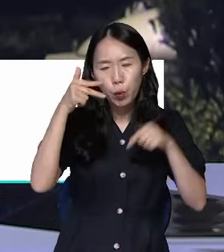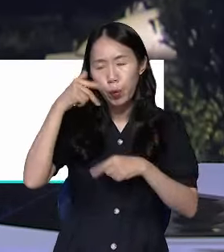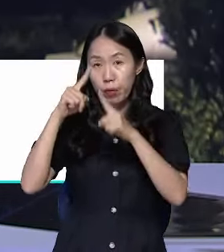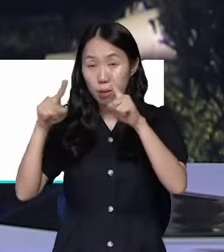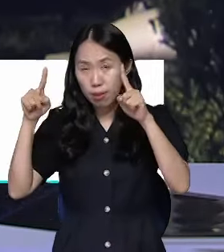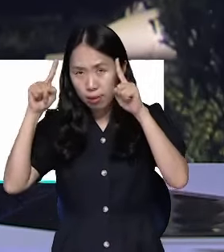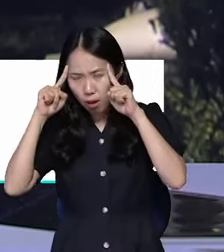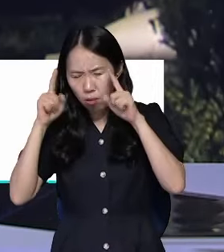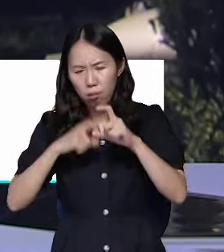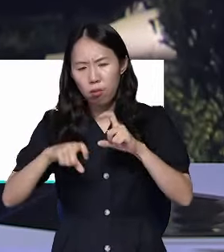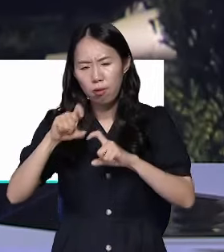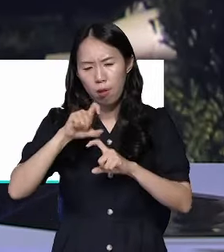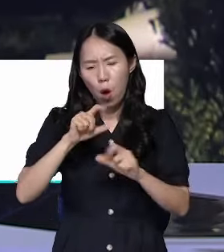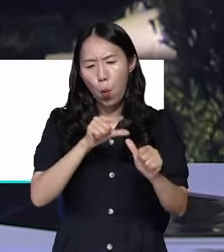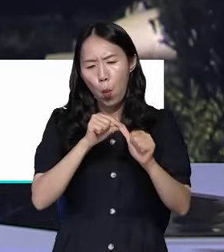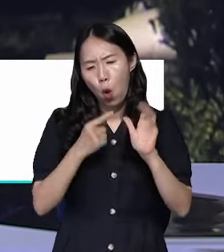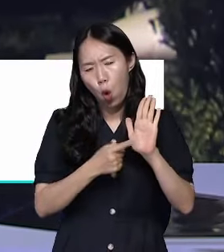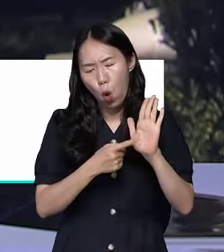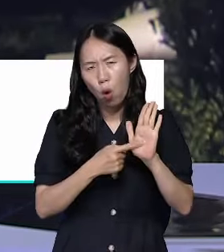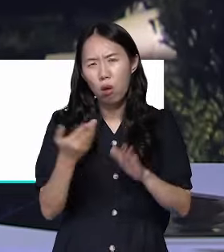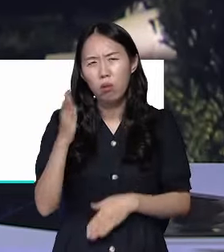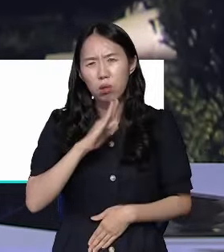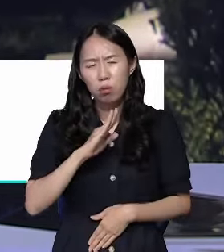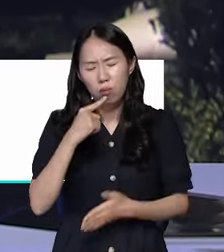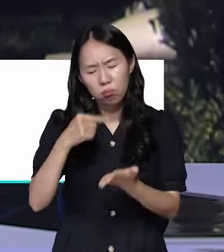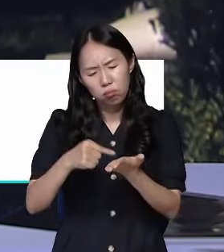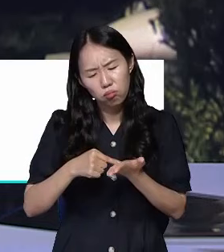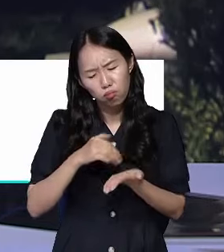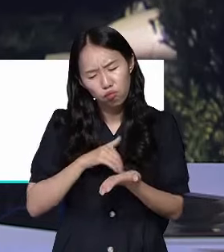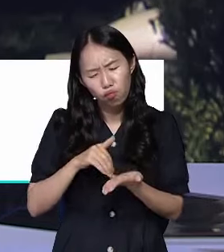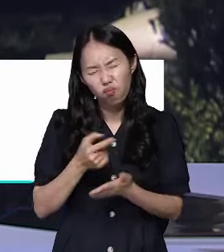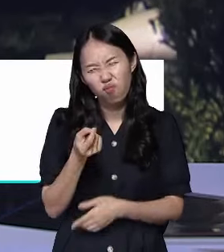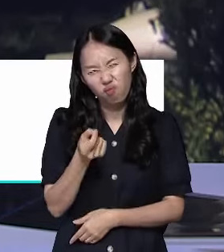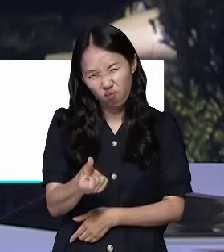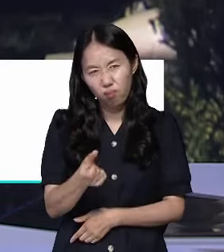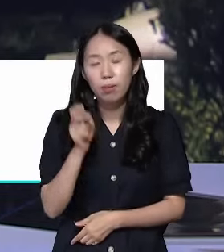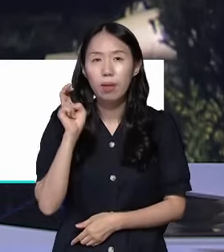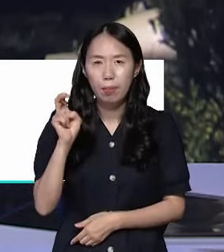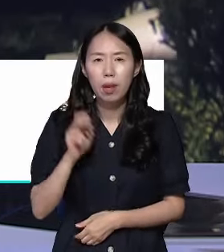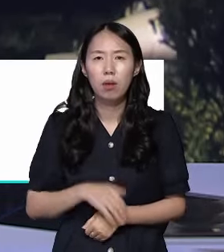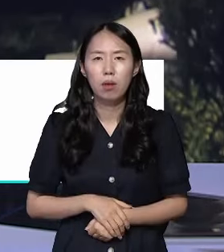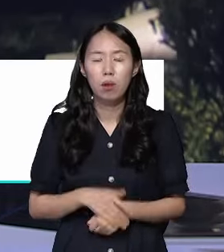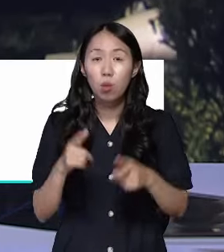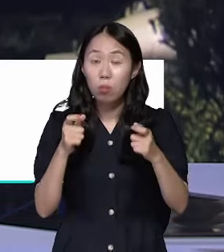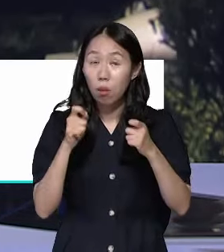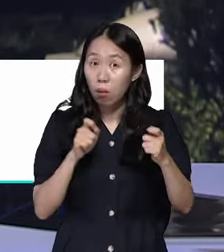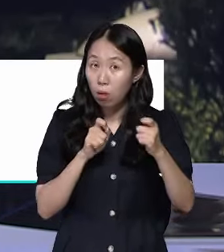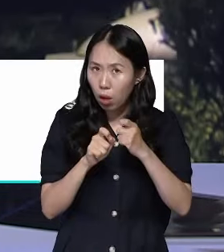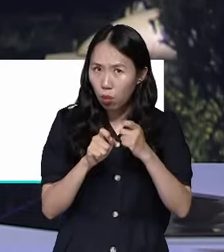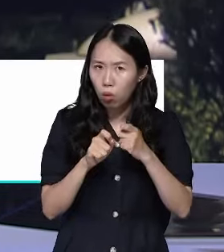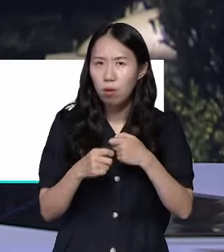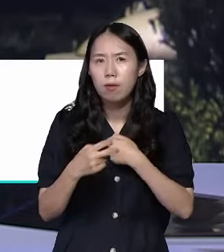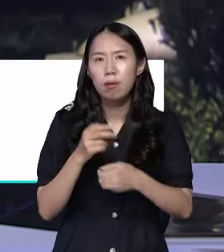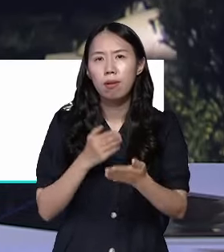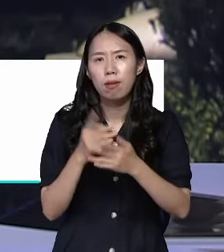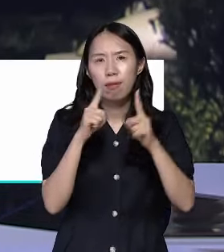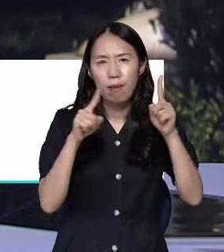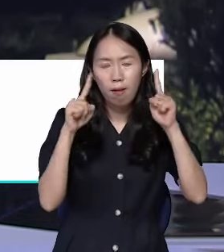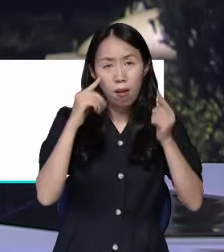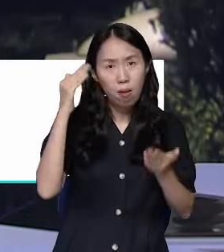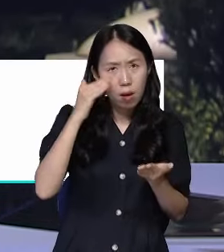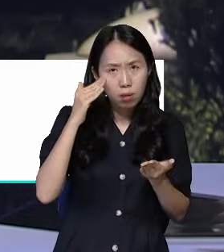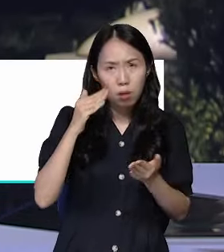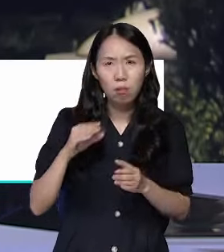추가 모집에 나섰지만 지원자가 많지 않을 것이란 전망입니다. 졸업을 앞둔 의대생들은 국가고시를